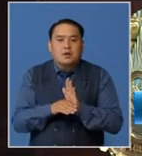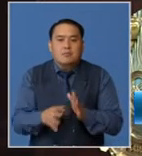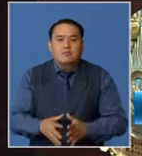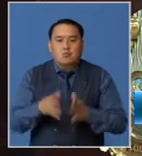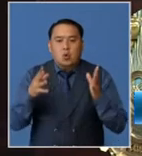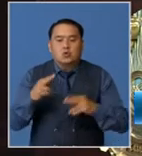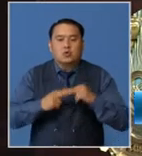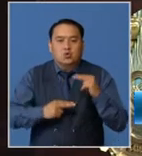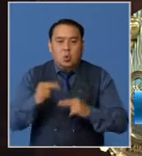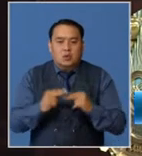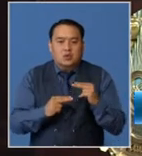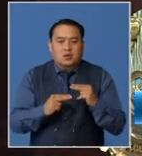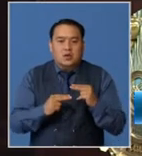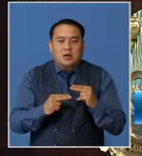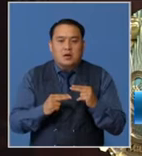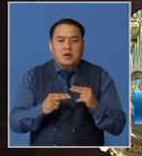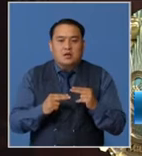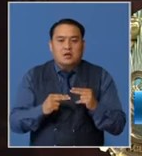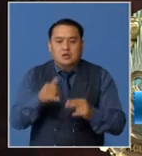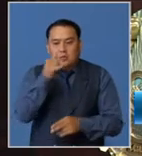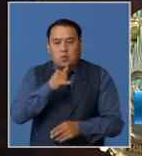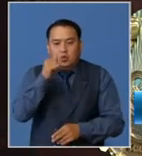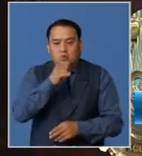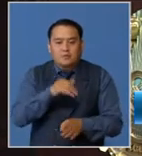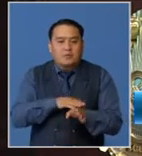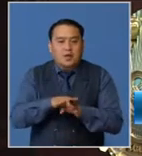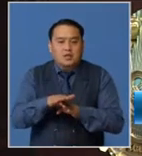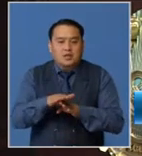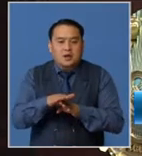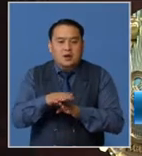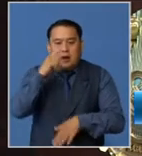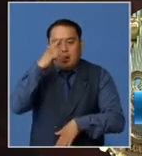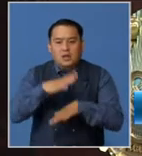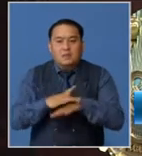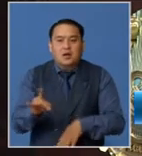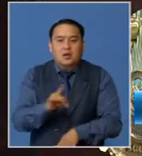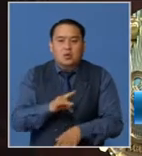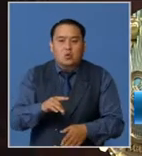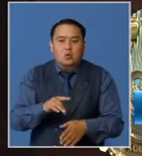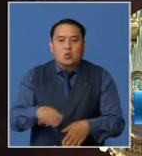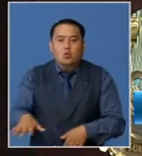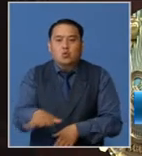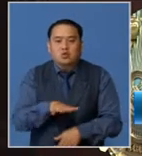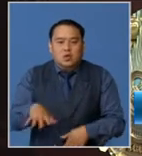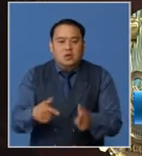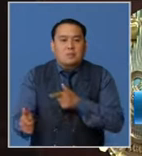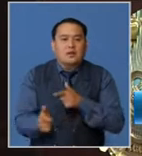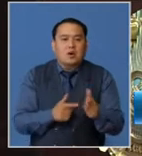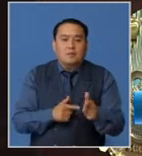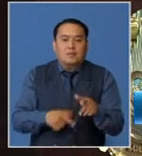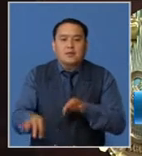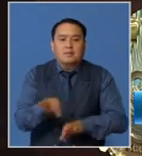больше строить. Пока у нас это не получается. Акимы района, вы должны участки подготовить,